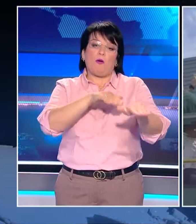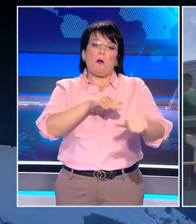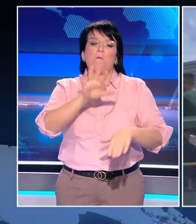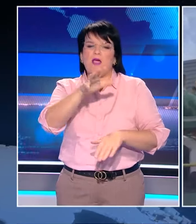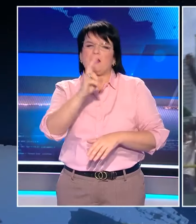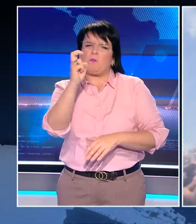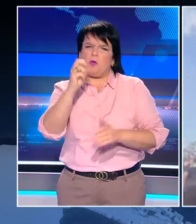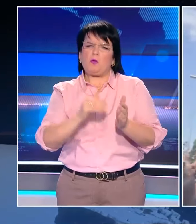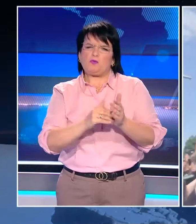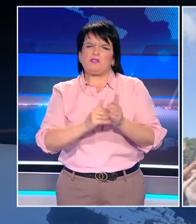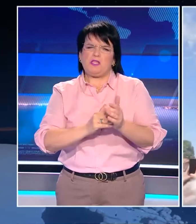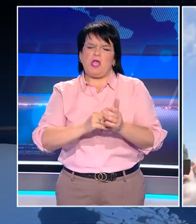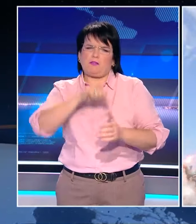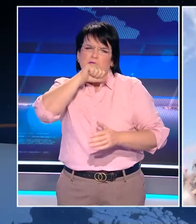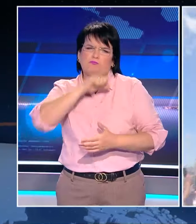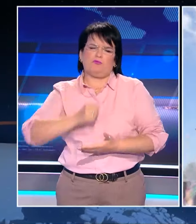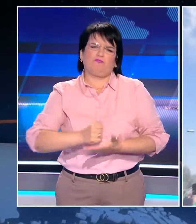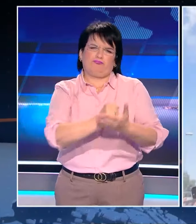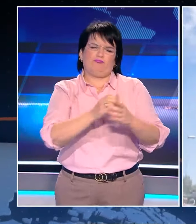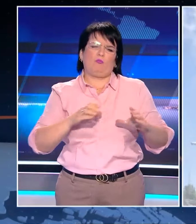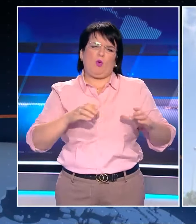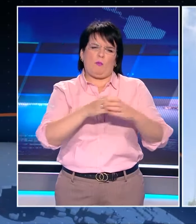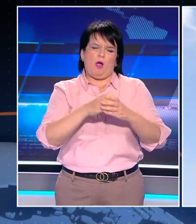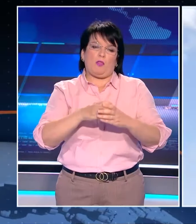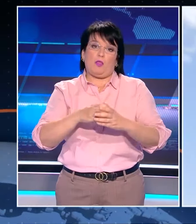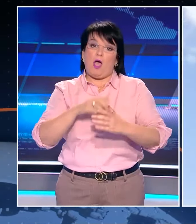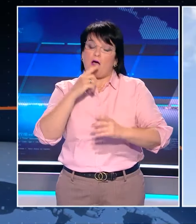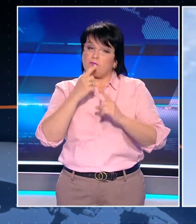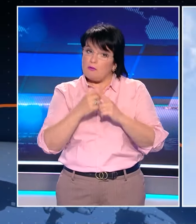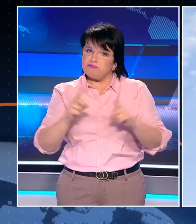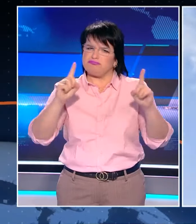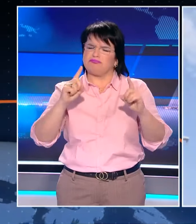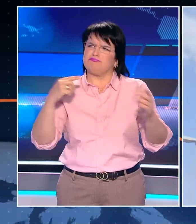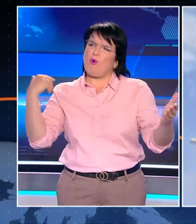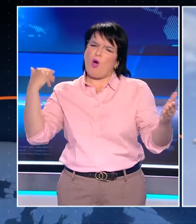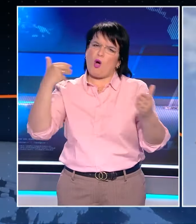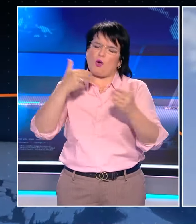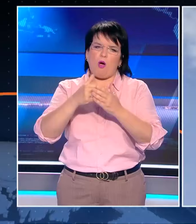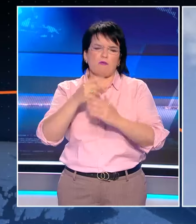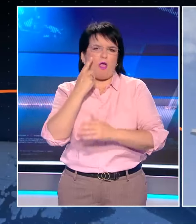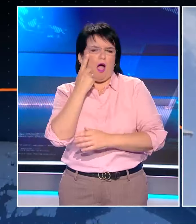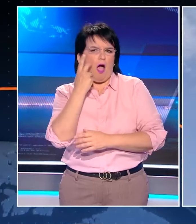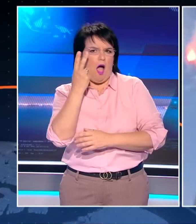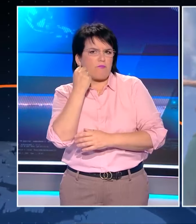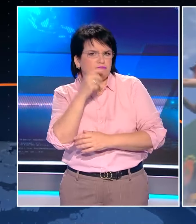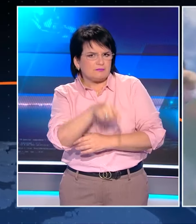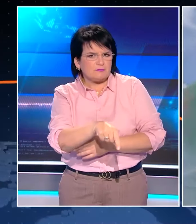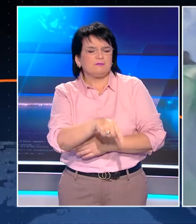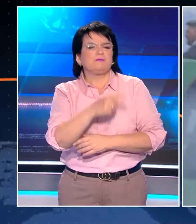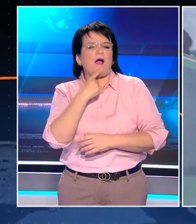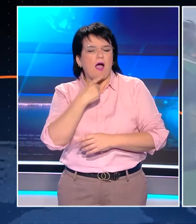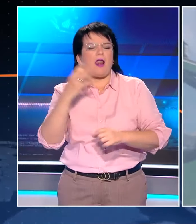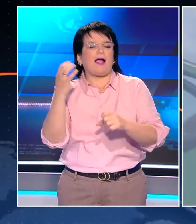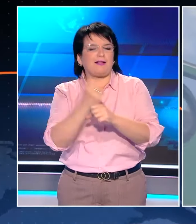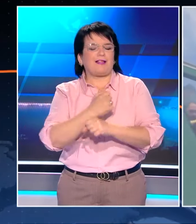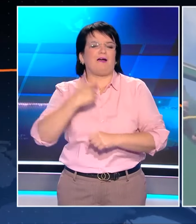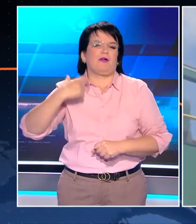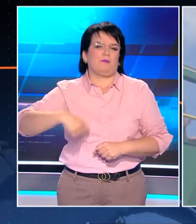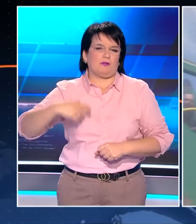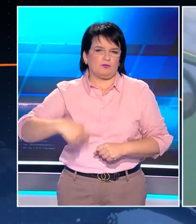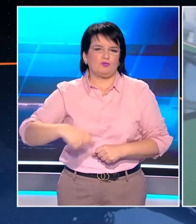τις 20.000 φιλάθλους. Έχουμε να ζήσουμε χρόνια, μήνα, τέτοιες εικόνες στην Αθήνα. Ο Δημήτρης Γιαννακόπουλος τα κατάφερε. Ο